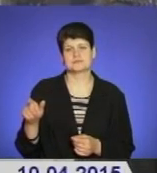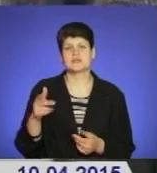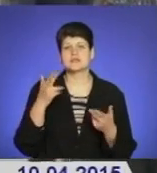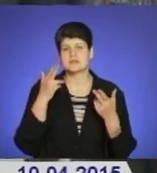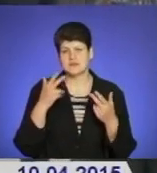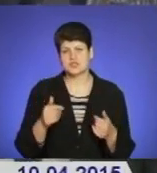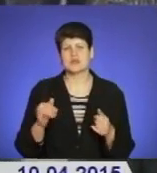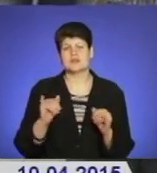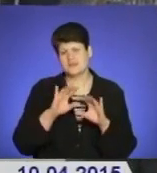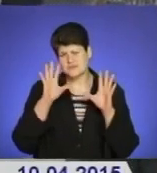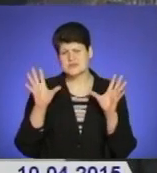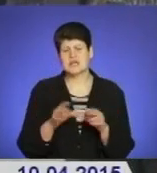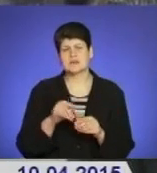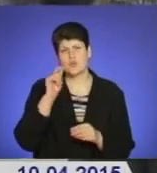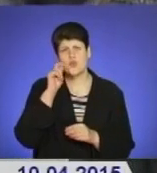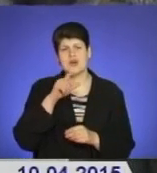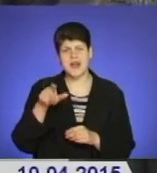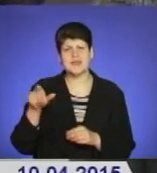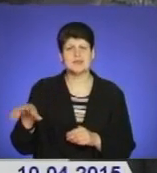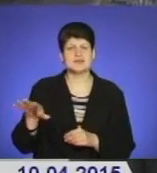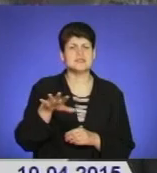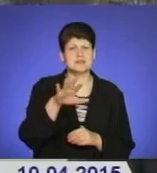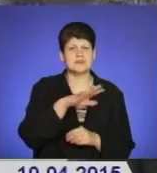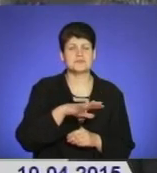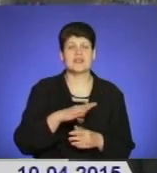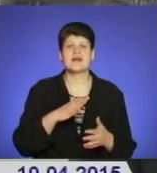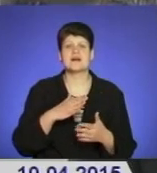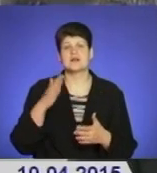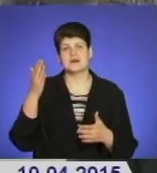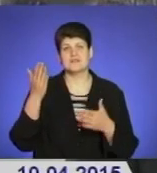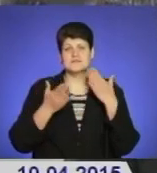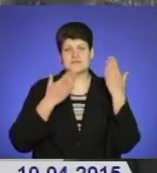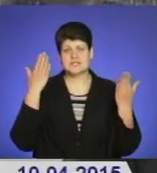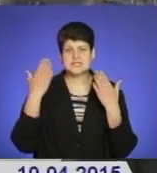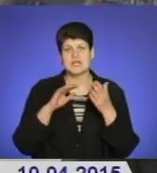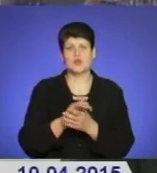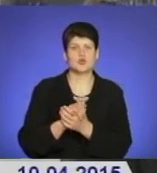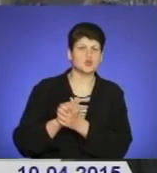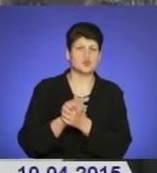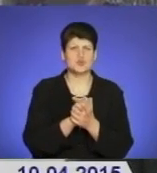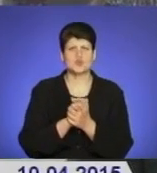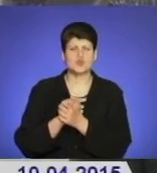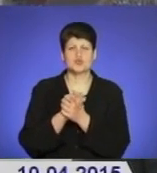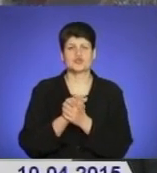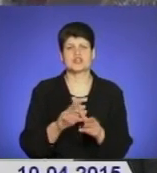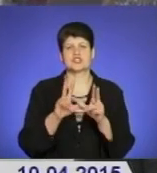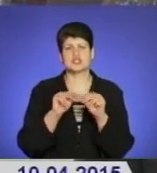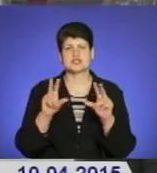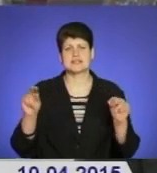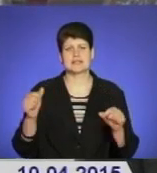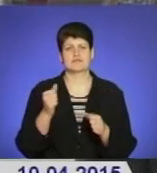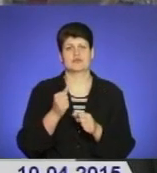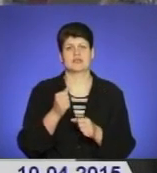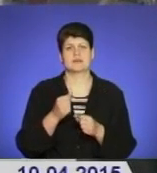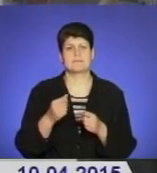і взагалі всім українцям, всім веселої, справді дружньої, щасливої Пасхи